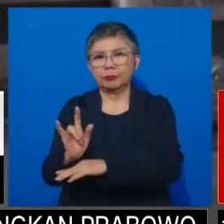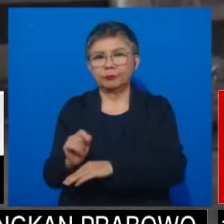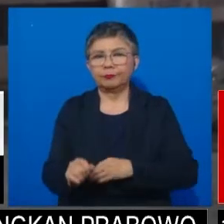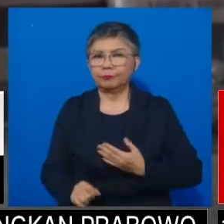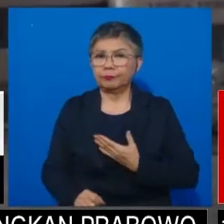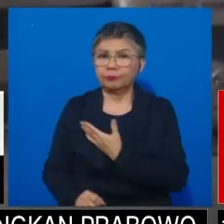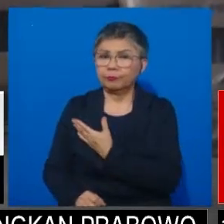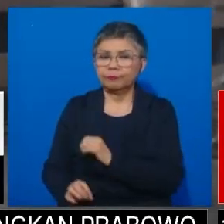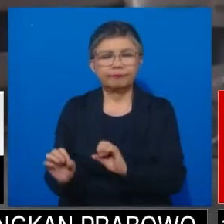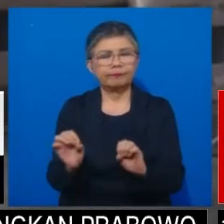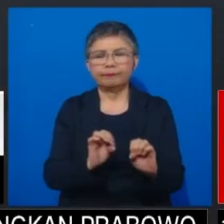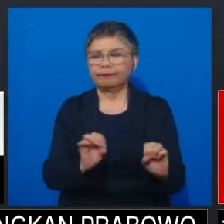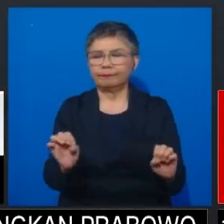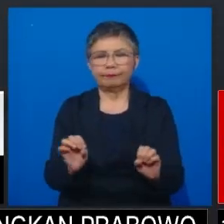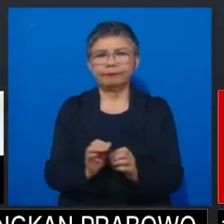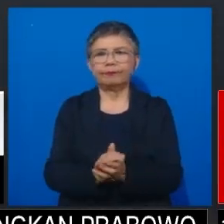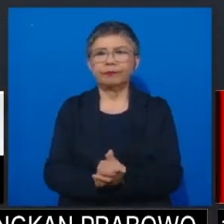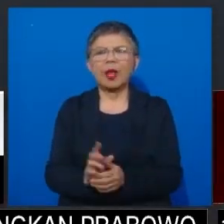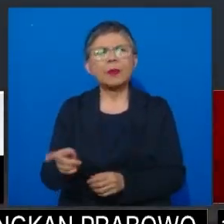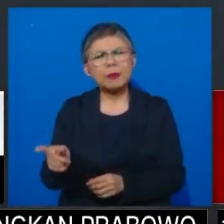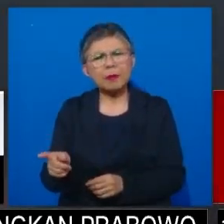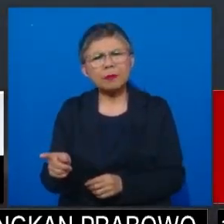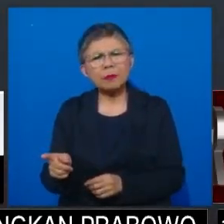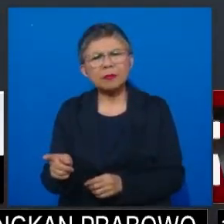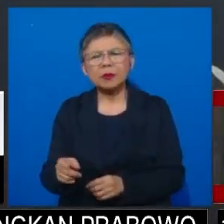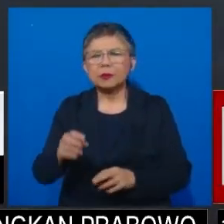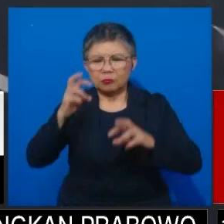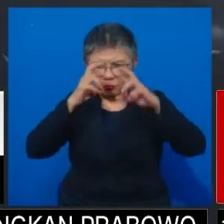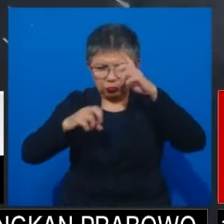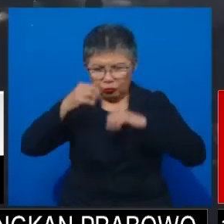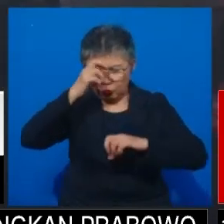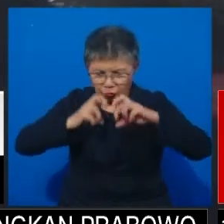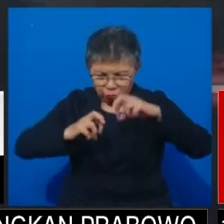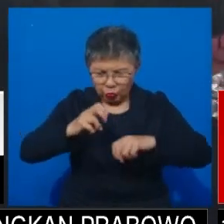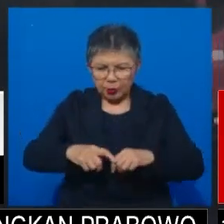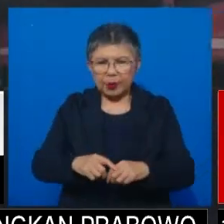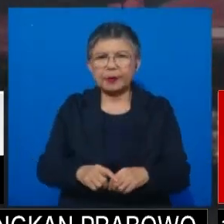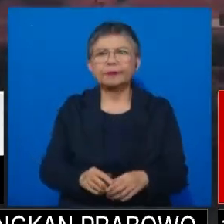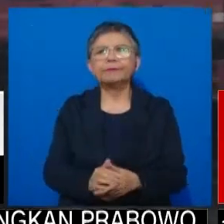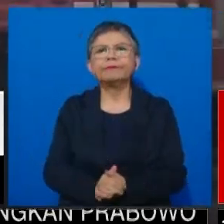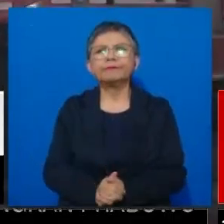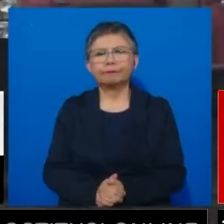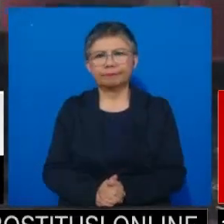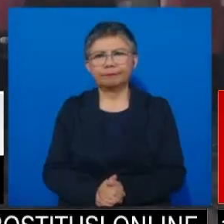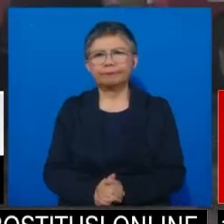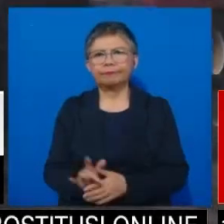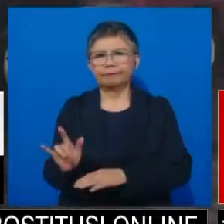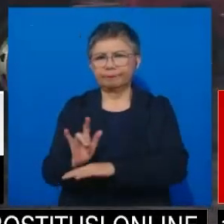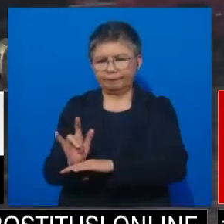korban dalam peristiwa kebakaran tersebut. Penyebab pasti kebakaran dalam penyelidikan Polsek Bekasi Timur dan Polres Metro Bekasi